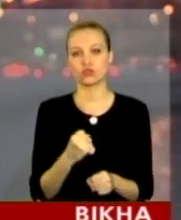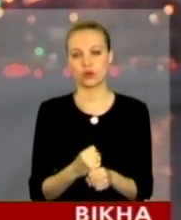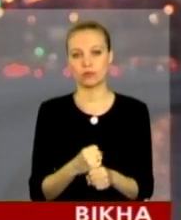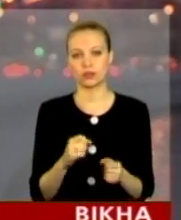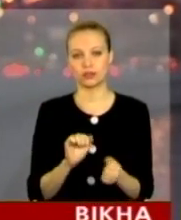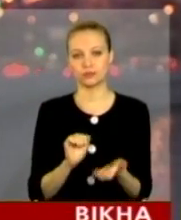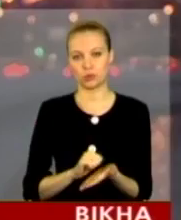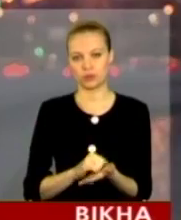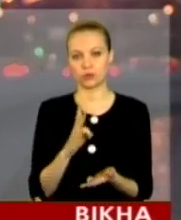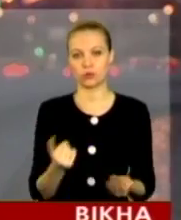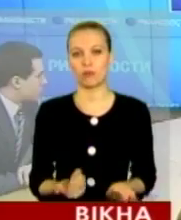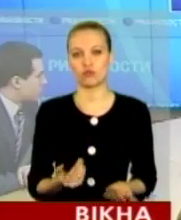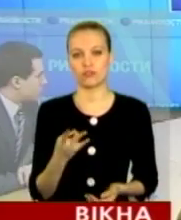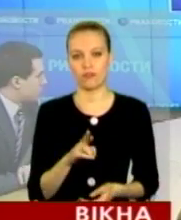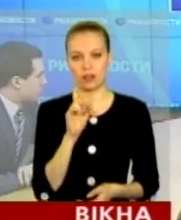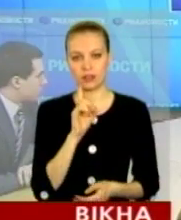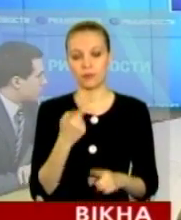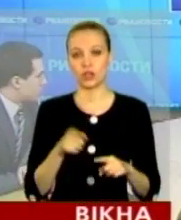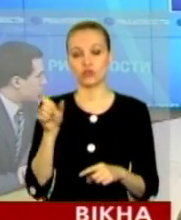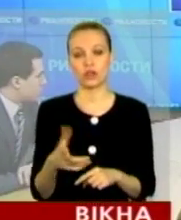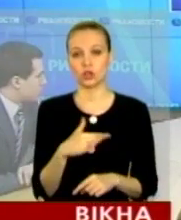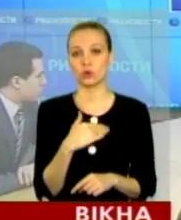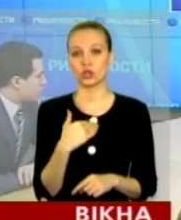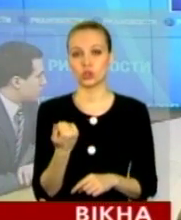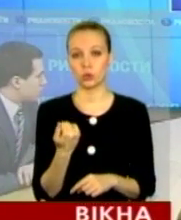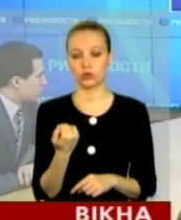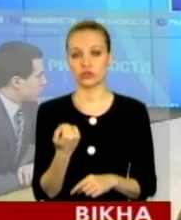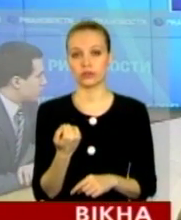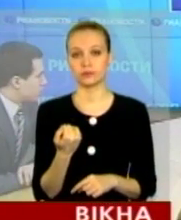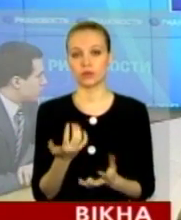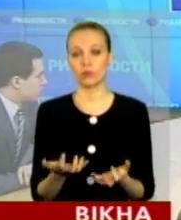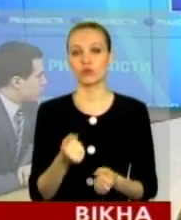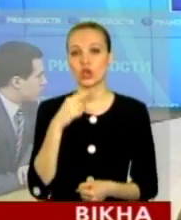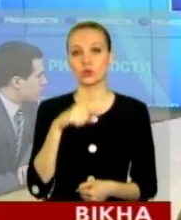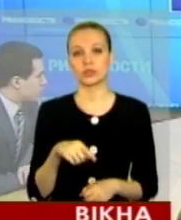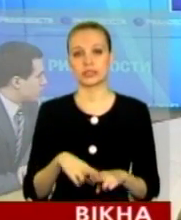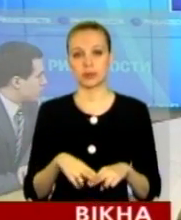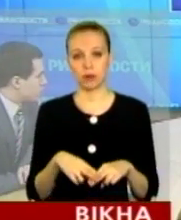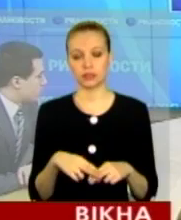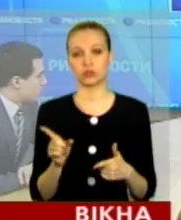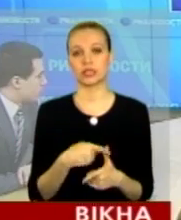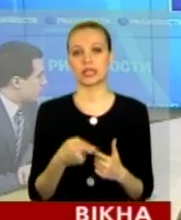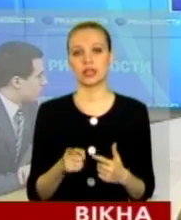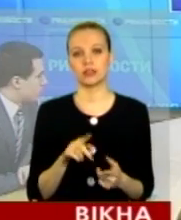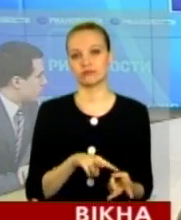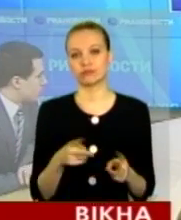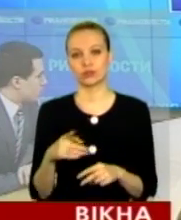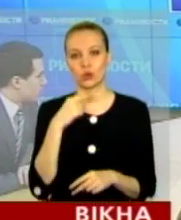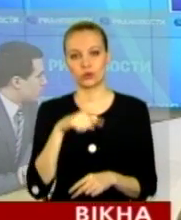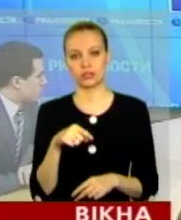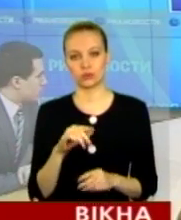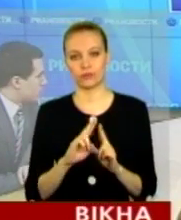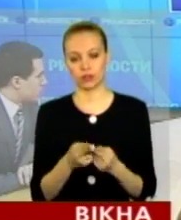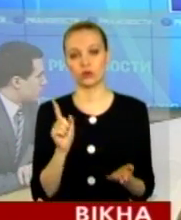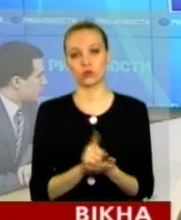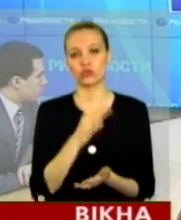посвідку на проживання. Тот человек, который не хочет получать российский паспорт или становиться гражданином Российской Федерации,